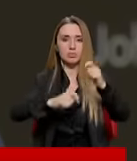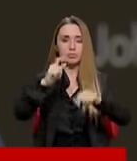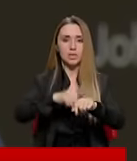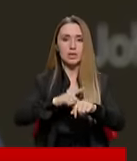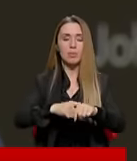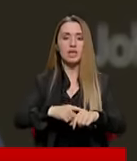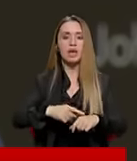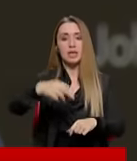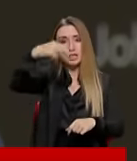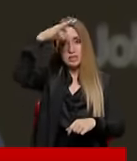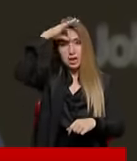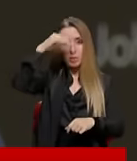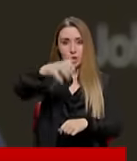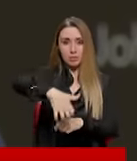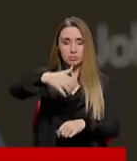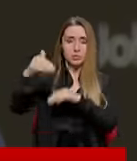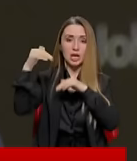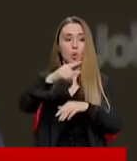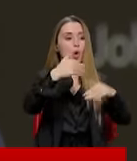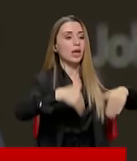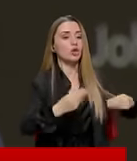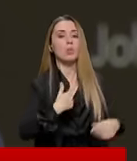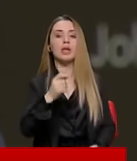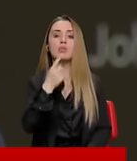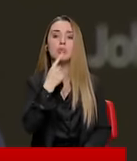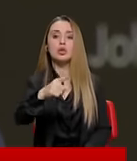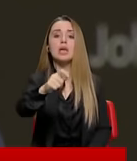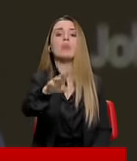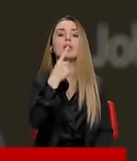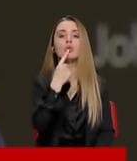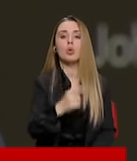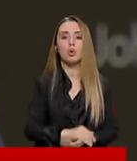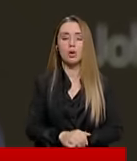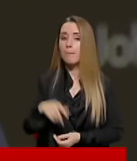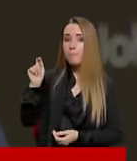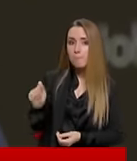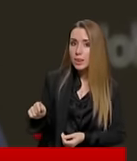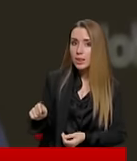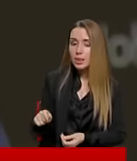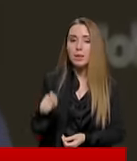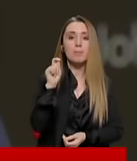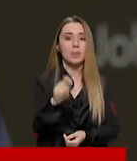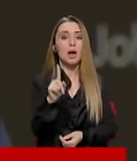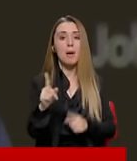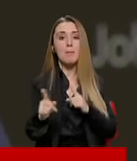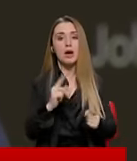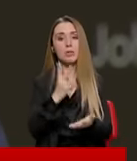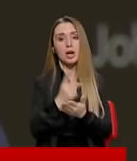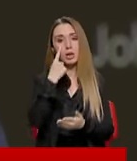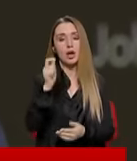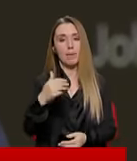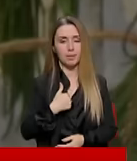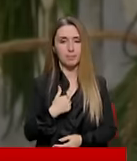zabıtaları iş mahkemelerini getirip engelledi Ben yapacağım burayı Siz yapmayın diye Şimdi yaptı mı Sonra yaptık ama mahkeme kararıyla